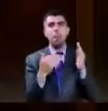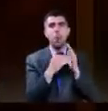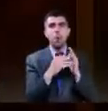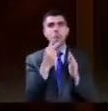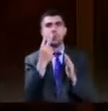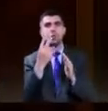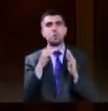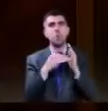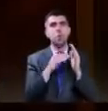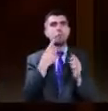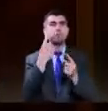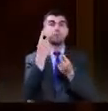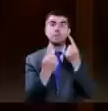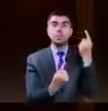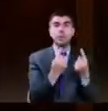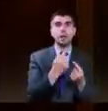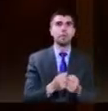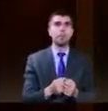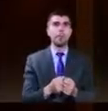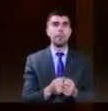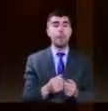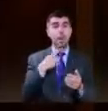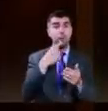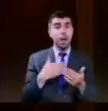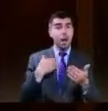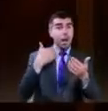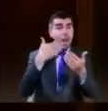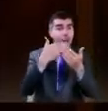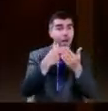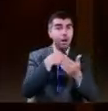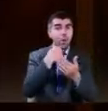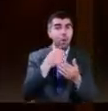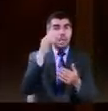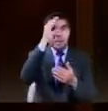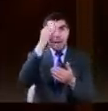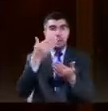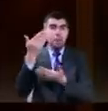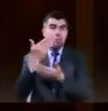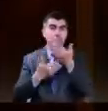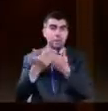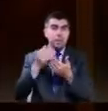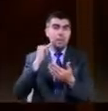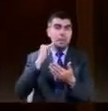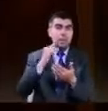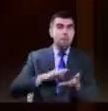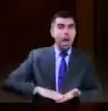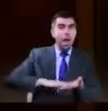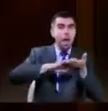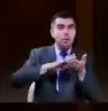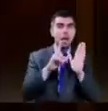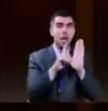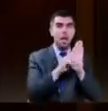1.5 ملايين إلى آخره. الانتهاء من إعداد مشروع سياسة عمومية مندمجة في مجال النهوض